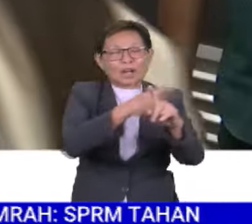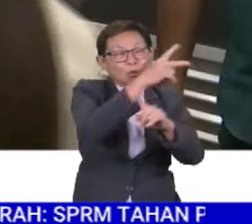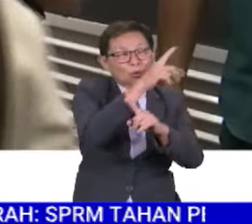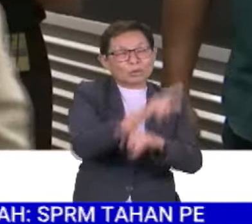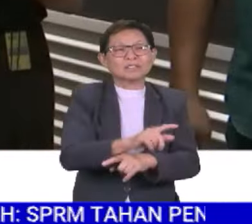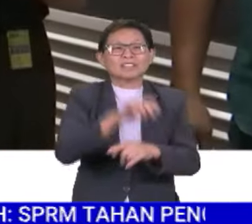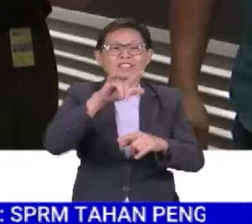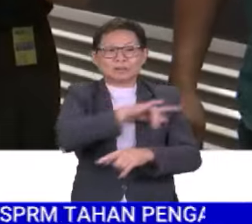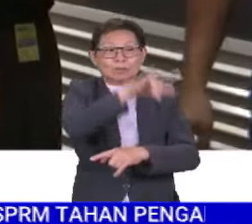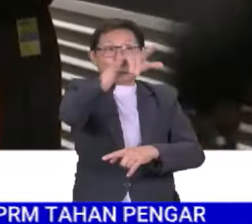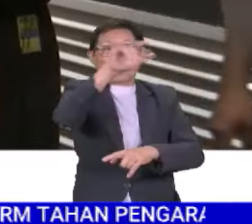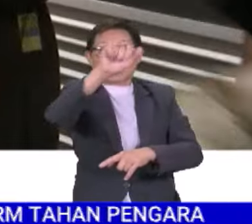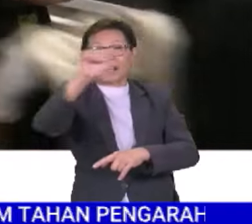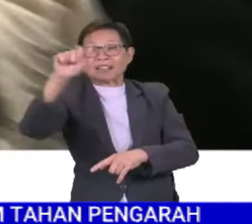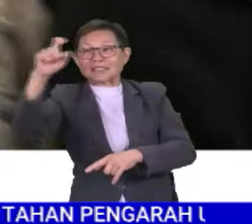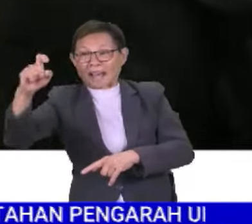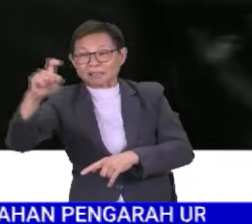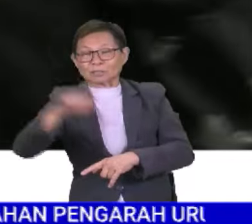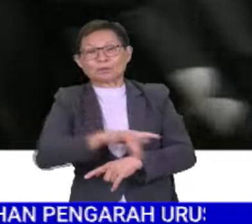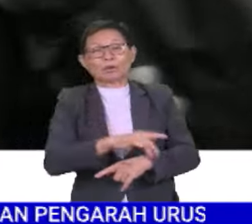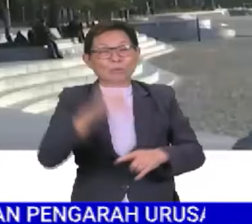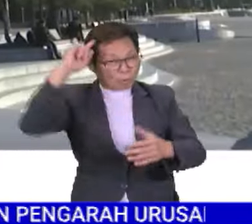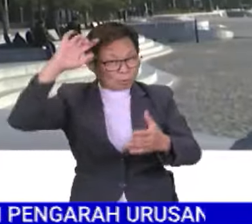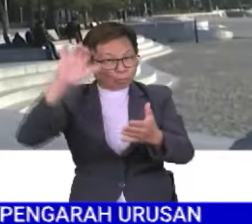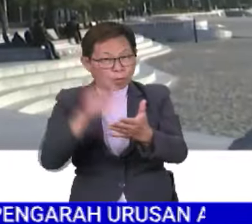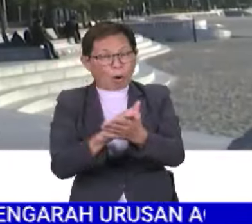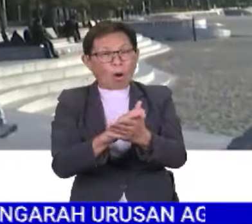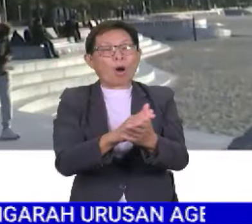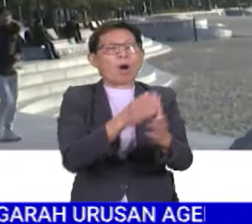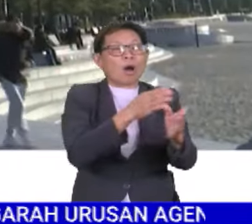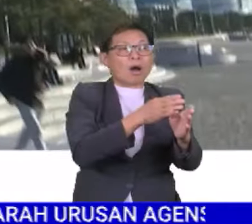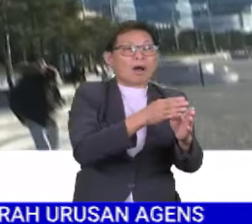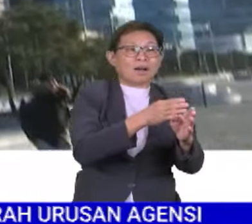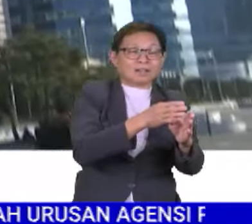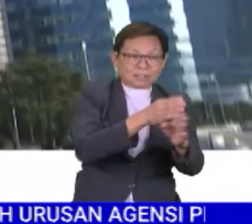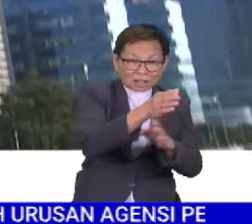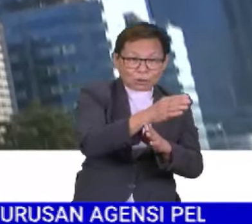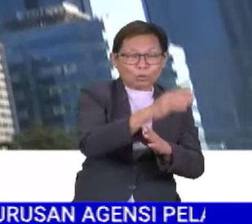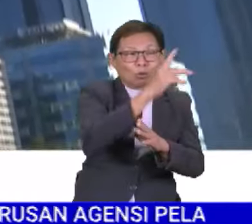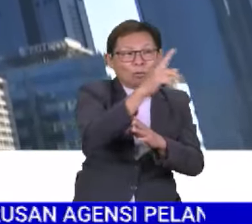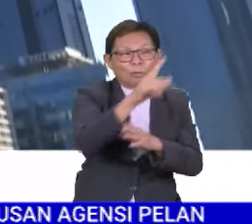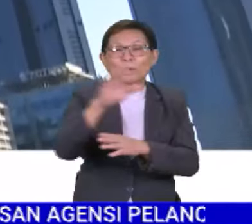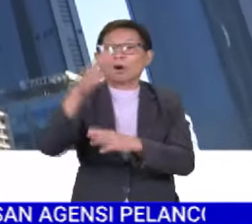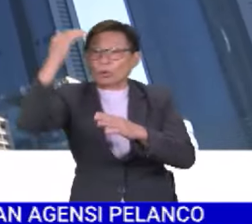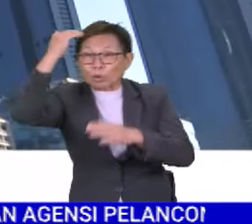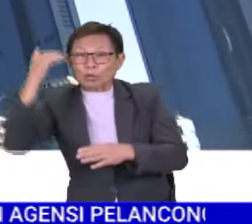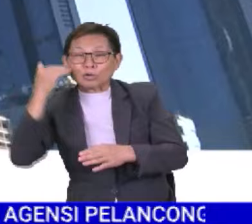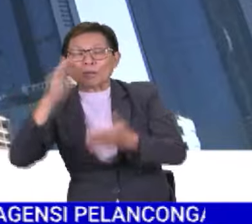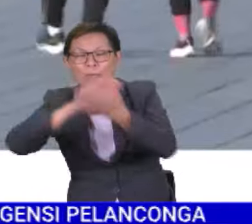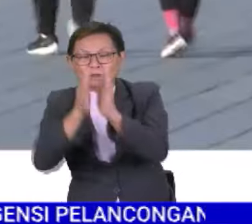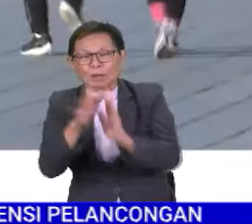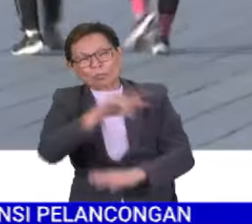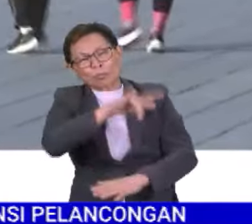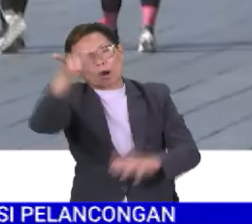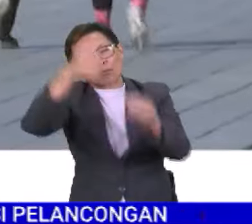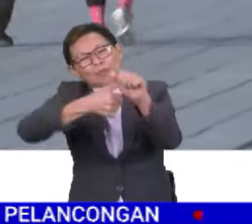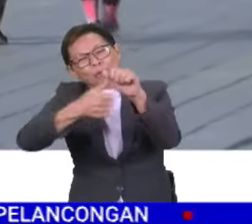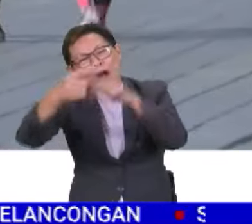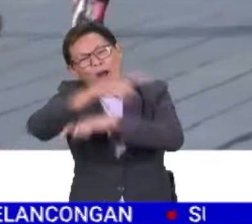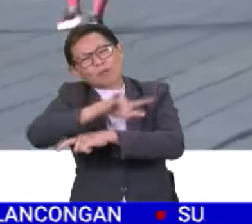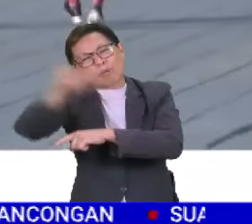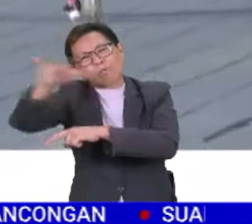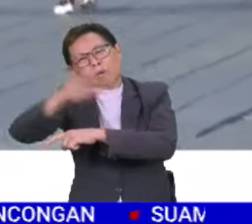penerbangan eicx yakin permintaan bagi sektor Kuala Lumpur busan berpotensi untuk dijadikan penerbangan harian